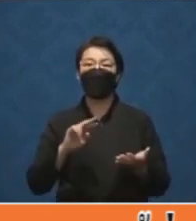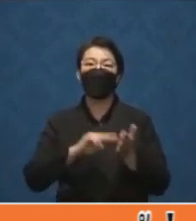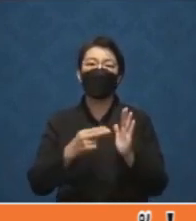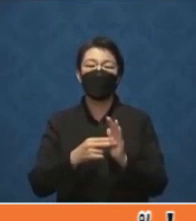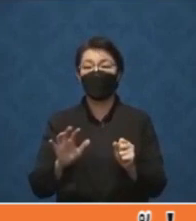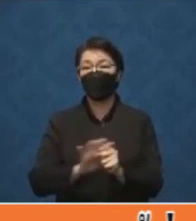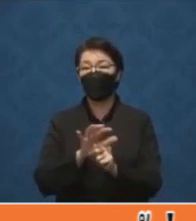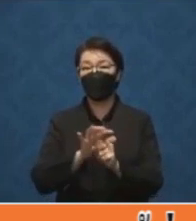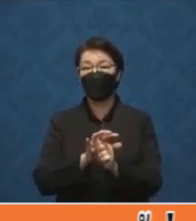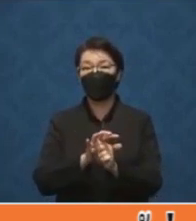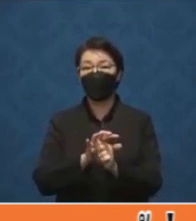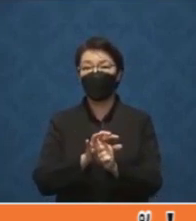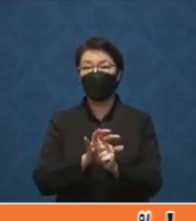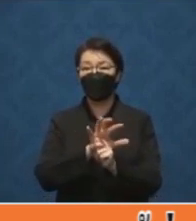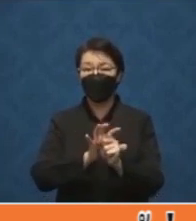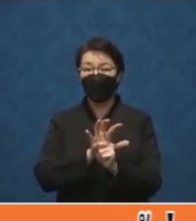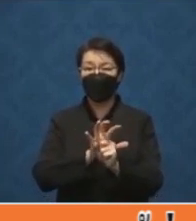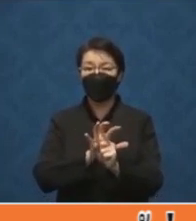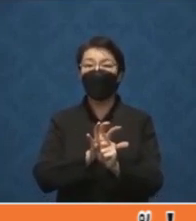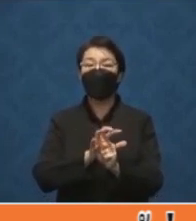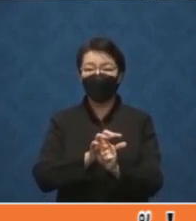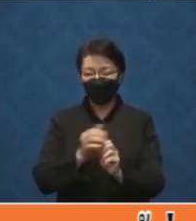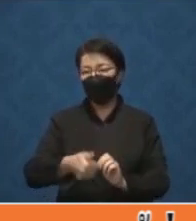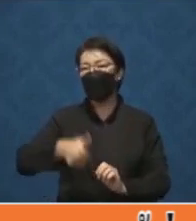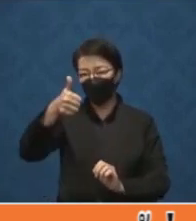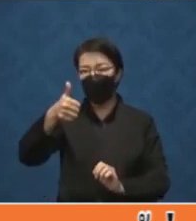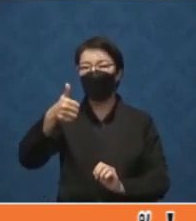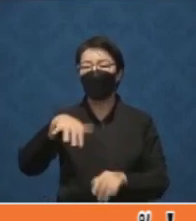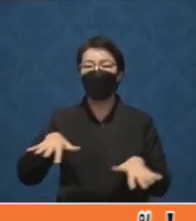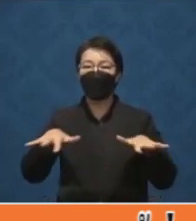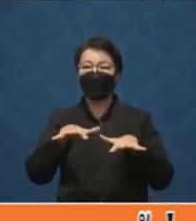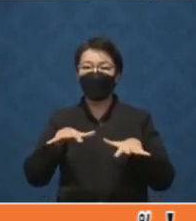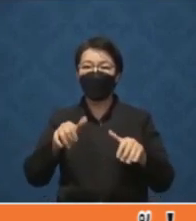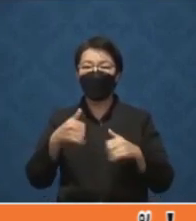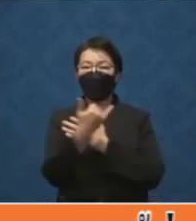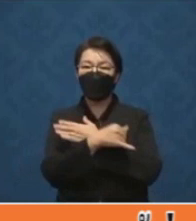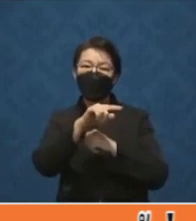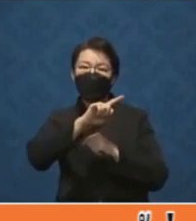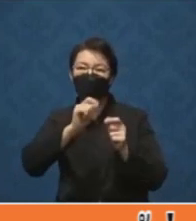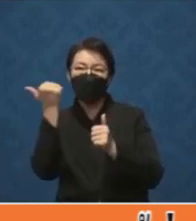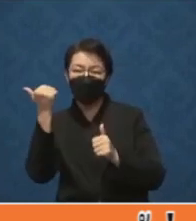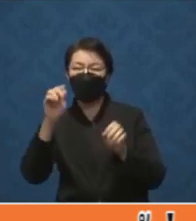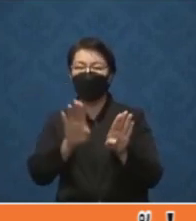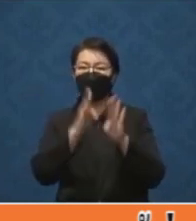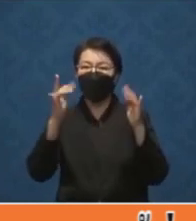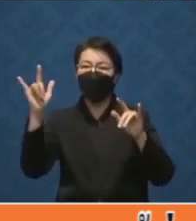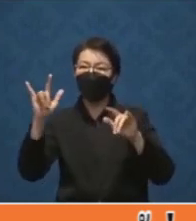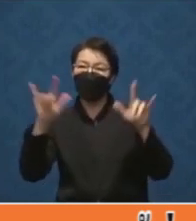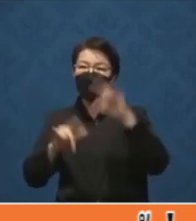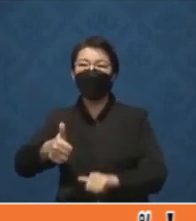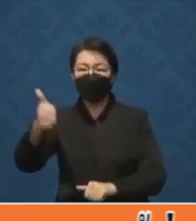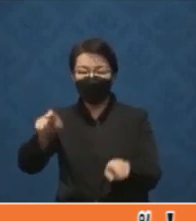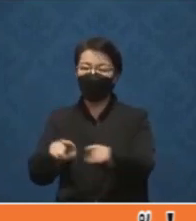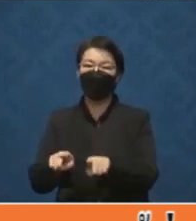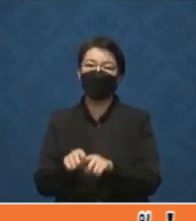ยต่อสถานการณ์โควิดนั้นดีขึ้นใกล้เคียงกับอีกหลายประเทศที่ได้ตัดสินใจเปิดประเทศอย่างเต็มรูปแบบ